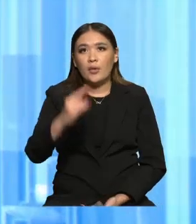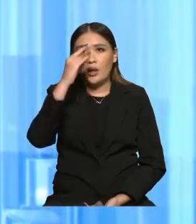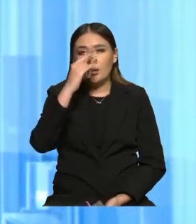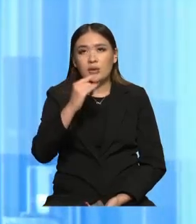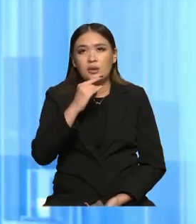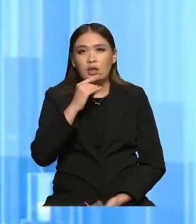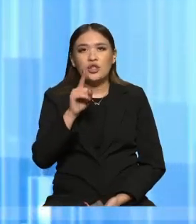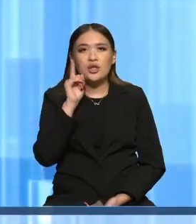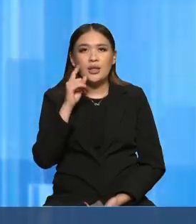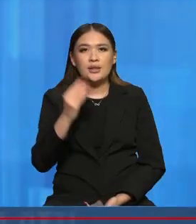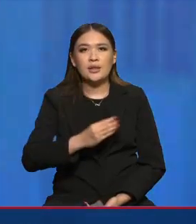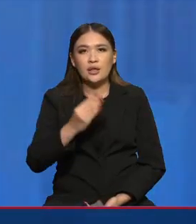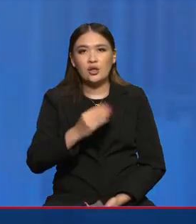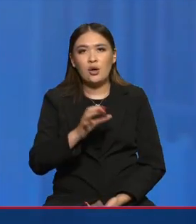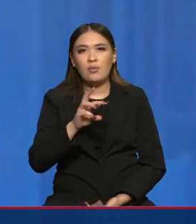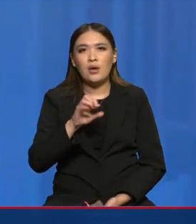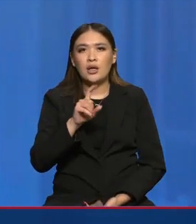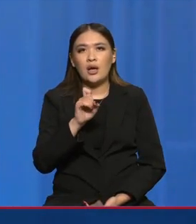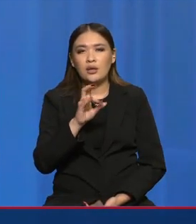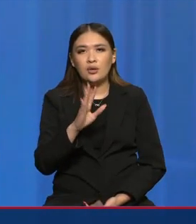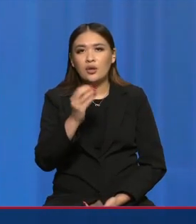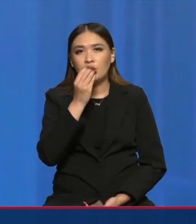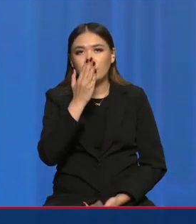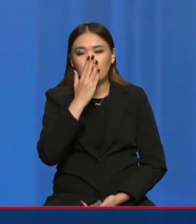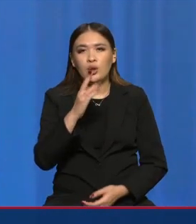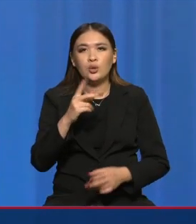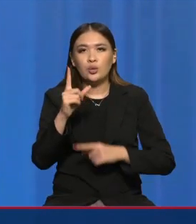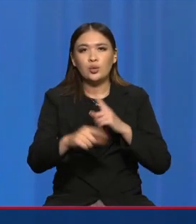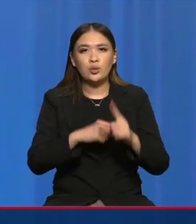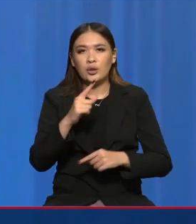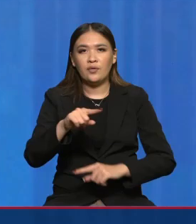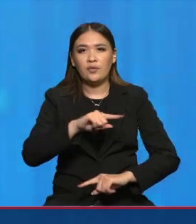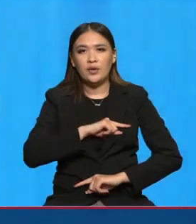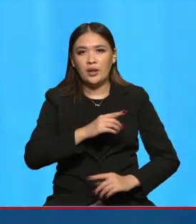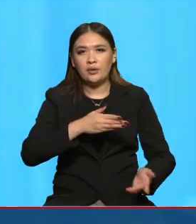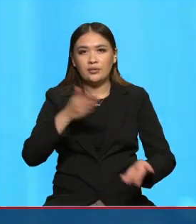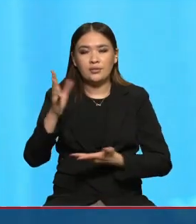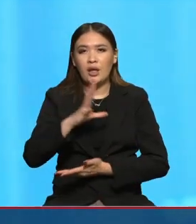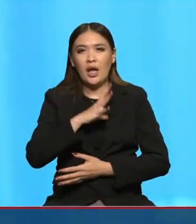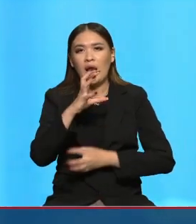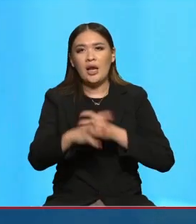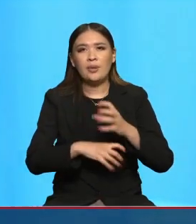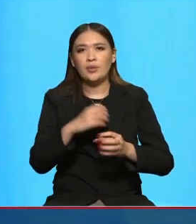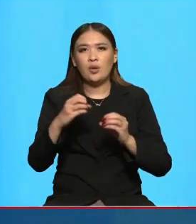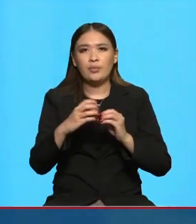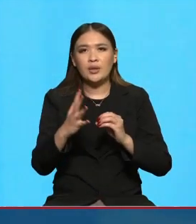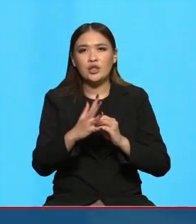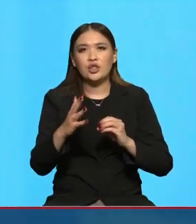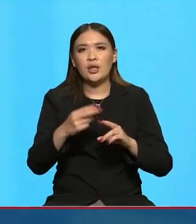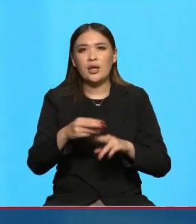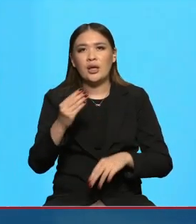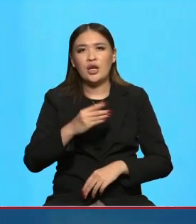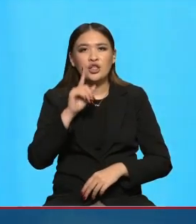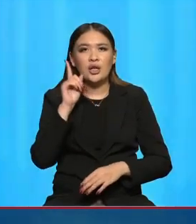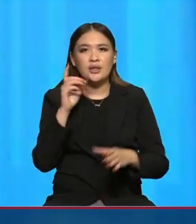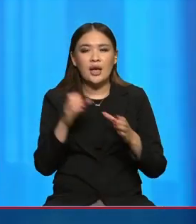Қазақстандағы жас теннисші Әмір Омарханов Жапониядағы ірі турнирдің шерек финалына жолдама алды. Әлемнің 15-ші ракеткасы жастар